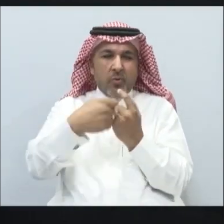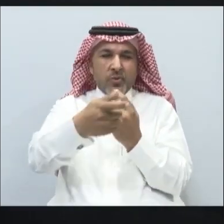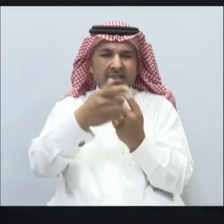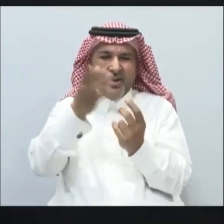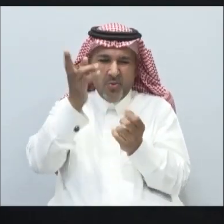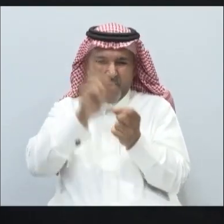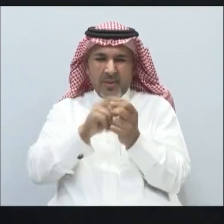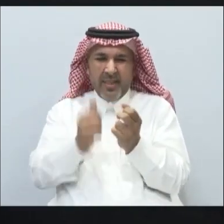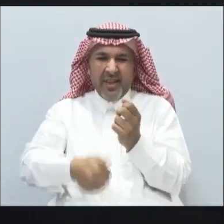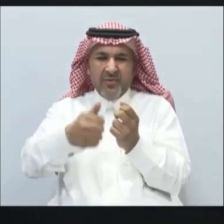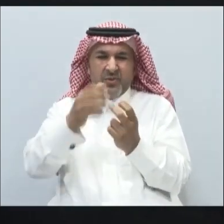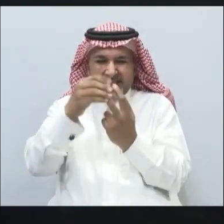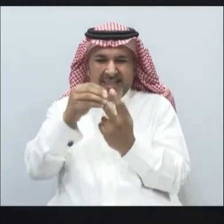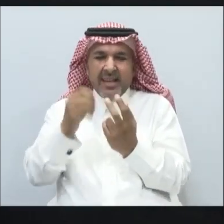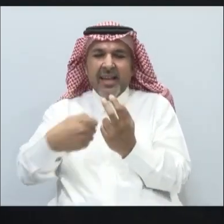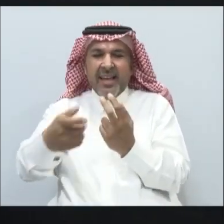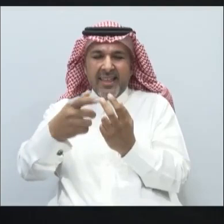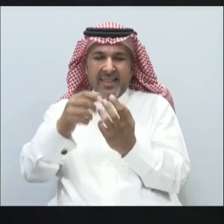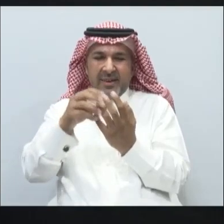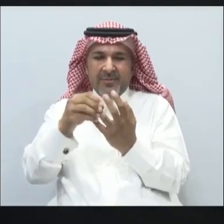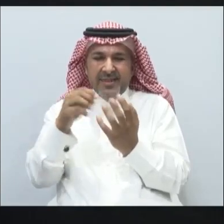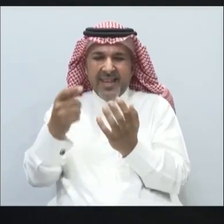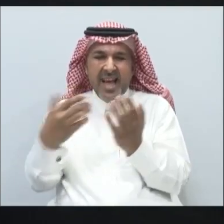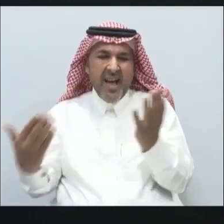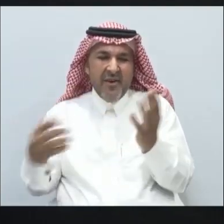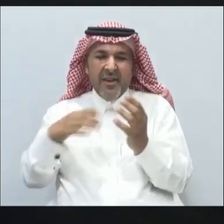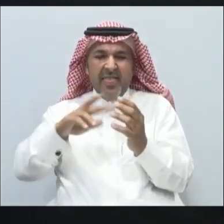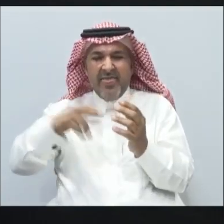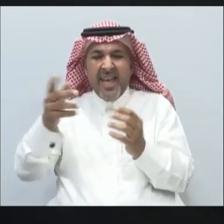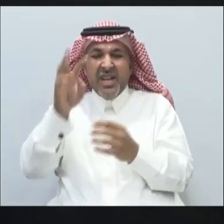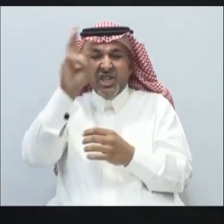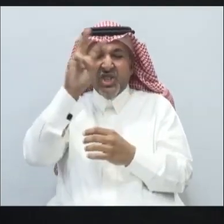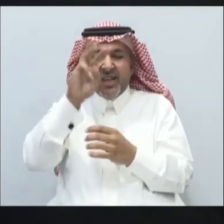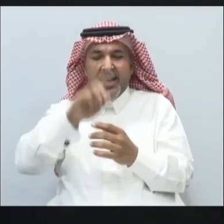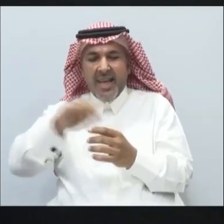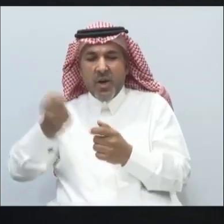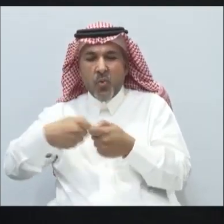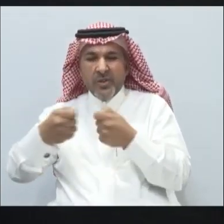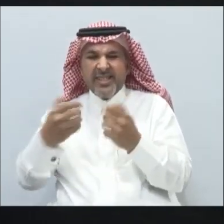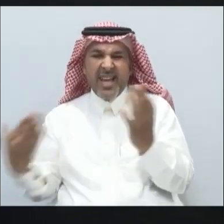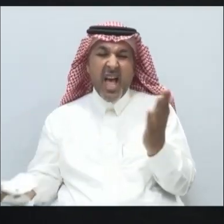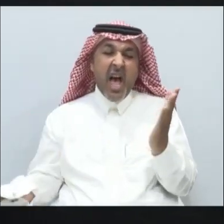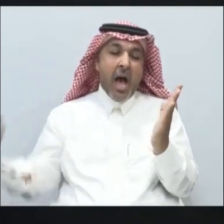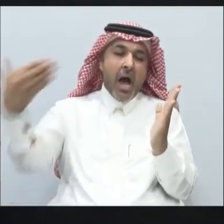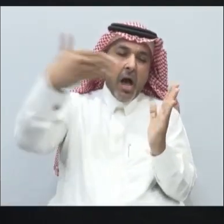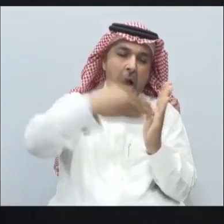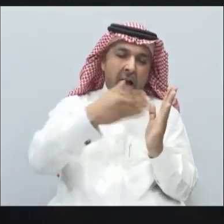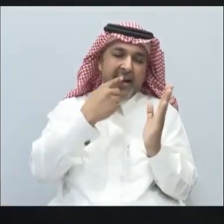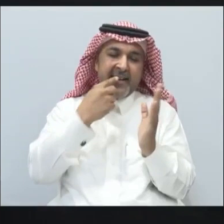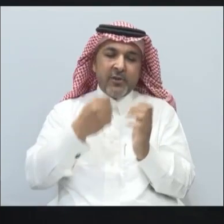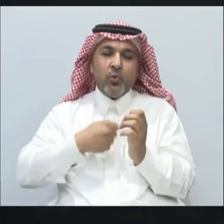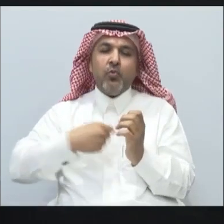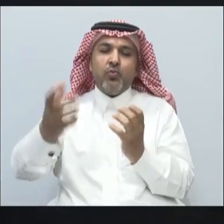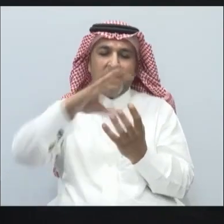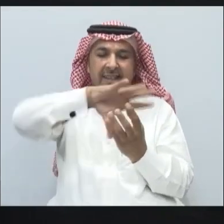ع 10% على مدار سنه فلما تتوزع على شكل ربع سنويه ففي كل راح اقسم ال 10% على كم على